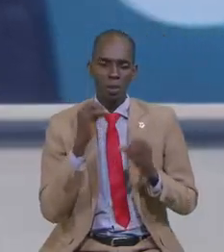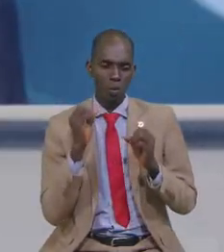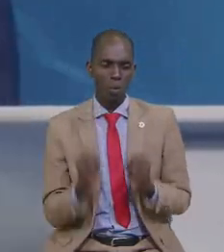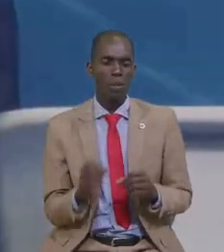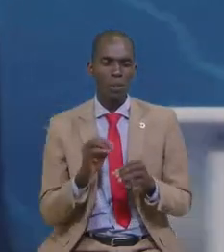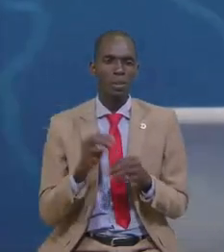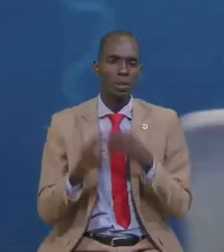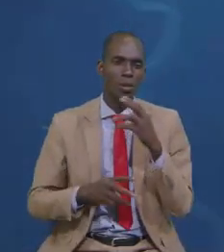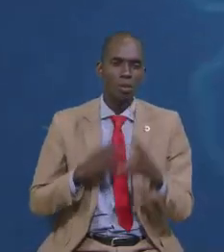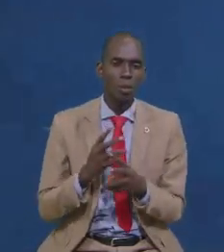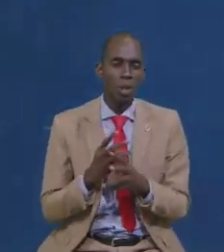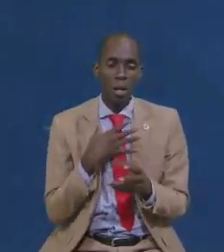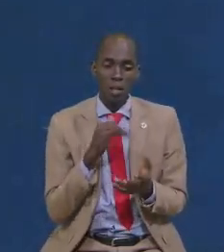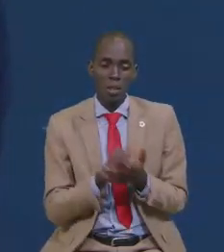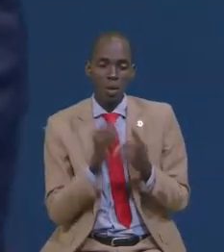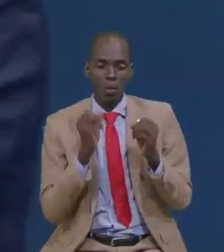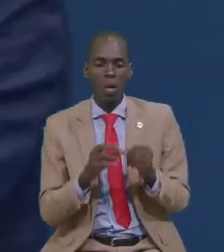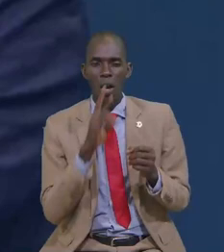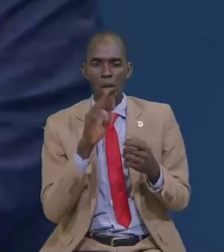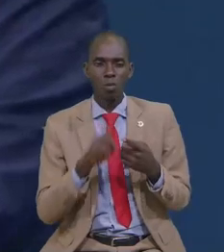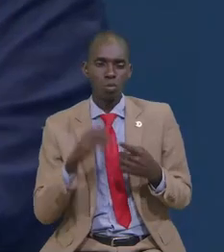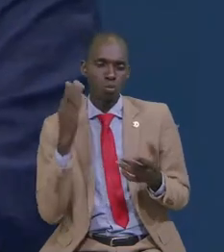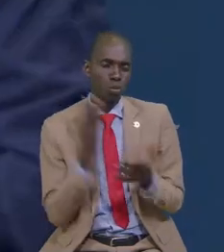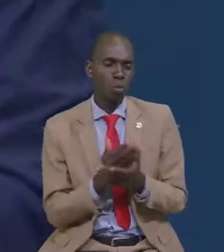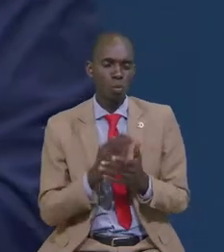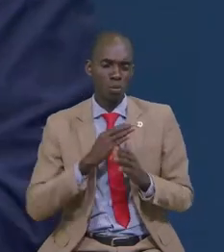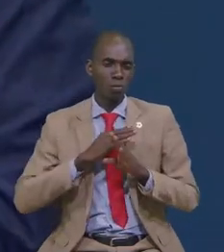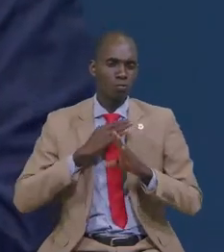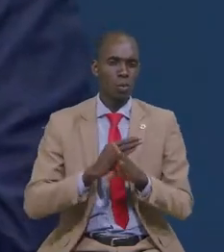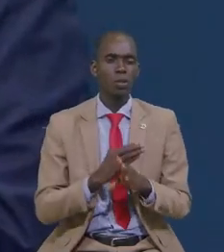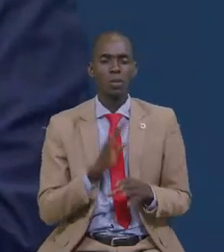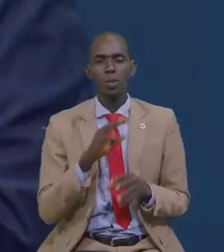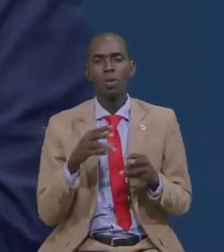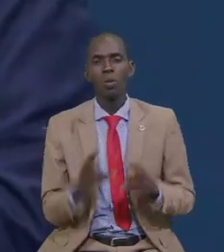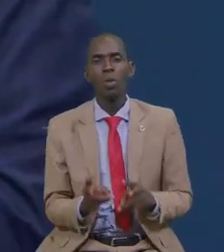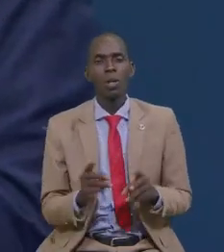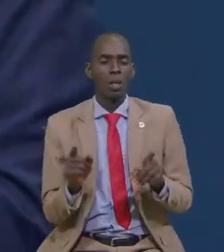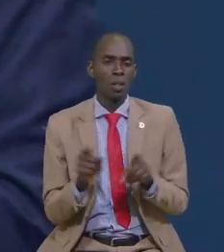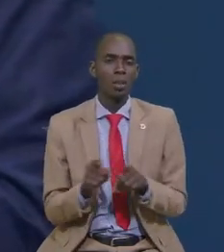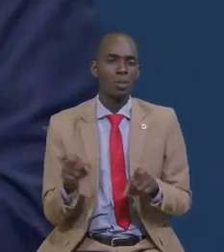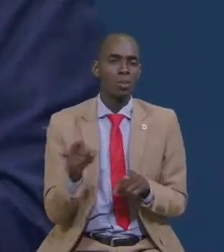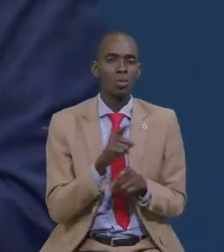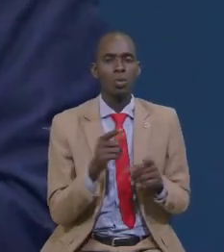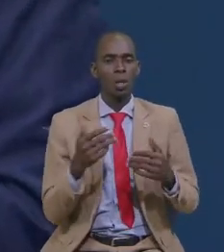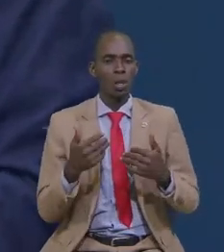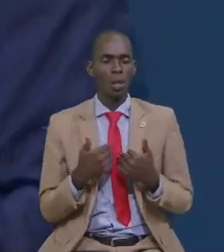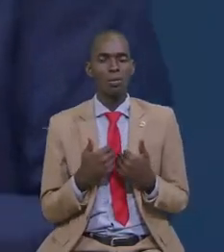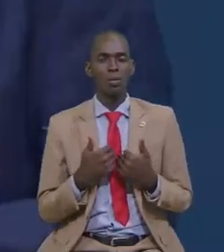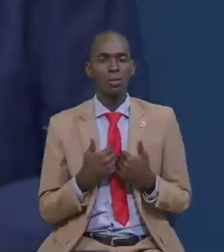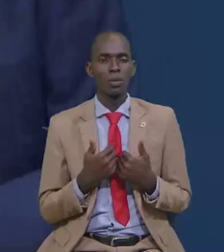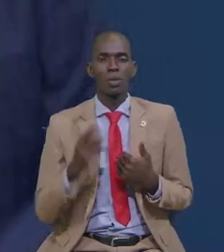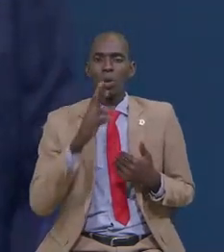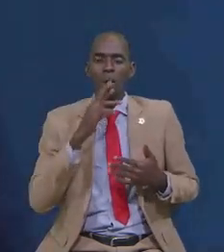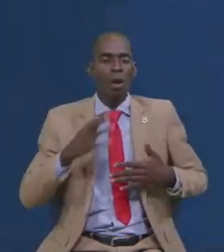Il y a des puissances dans ce monde. Des puissances qui vont vous empêcher, qui vont vous barrer la voie. Lorsque vous avez